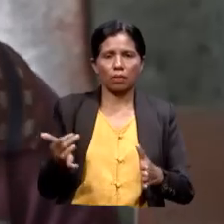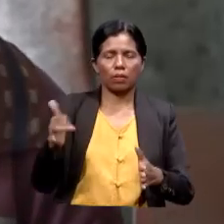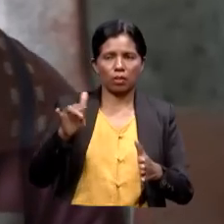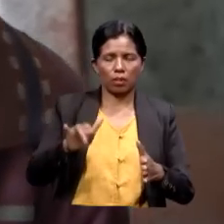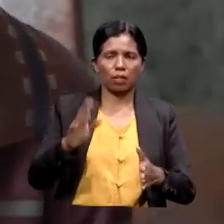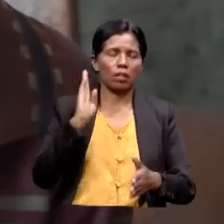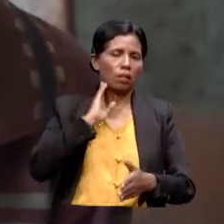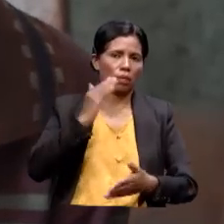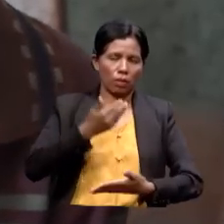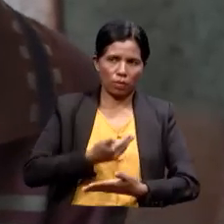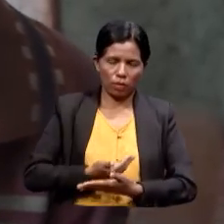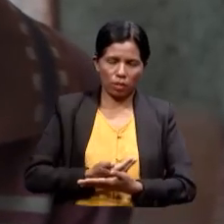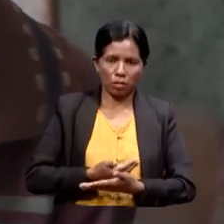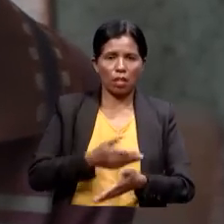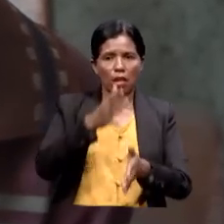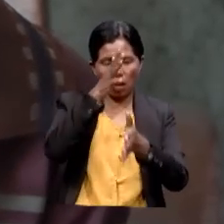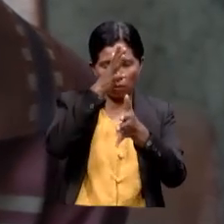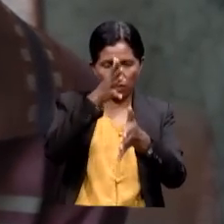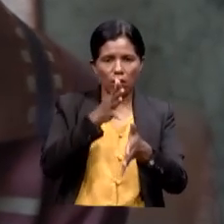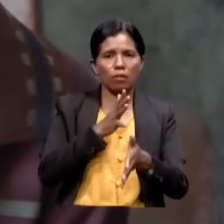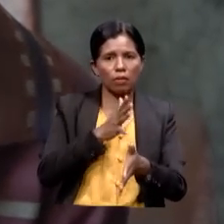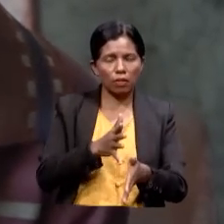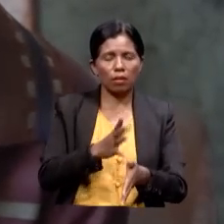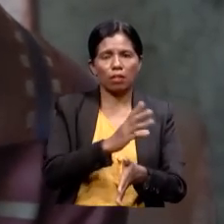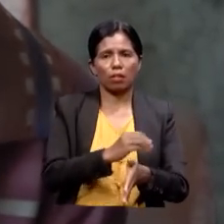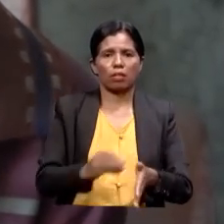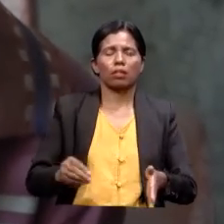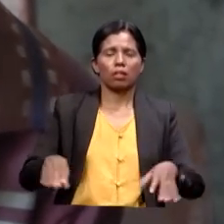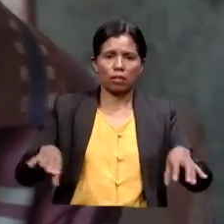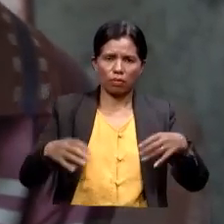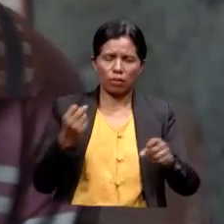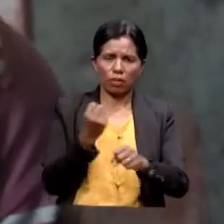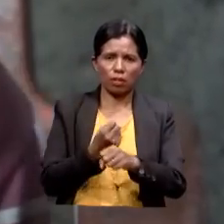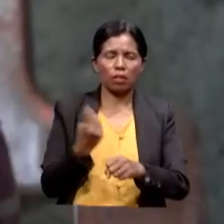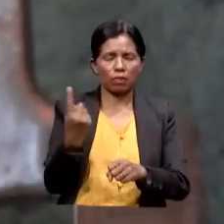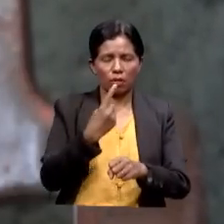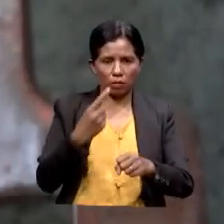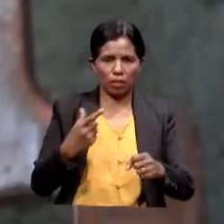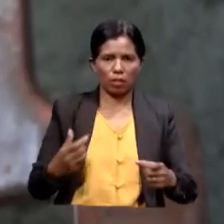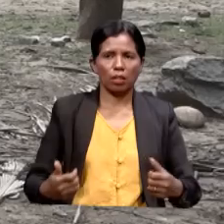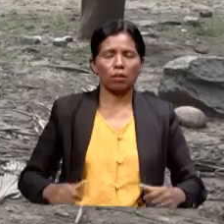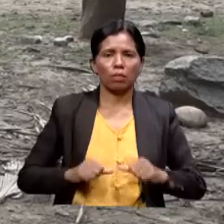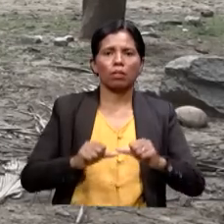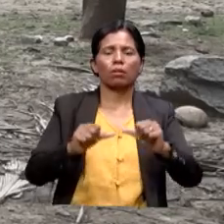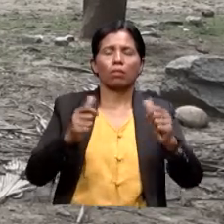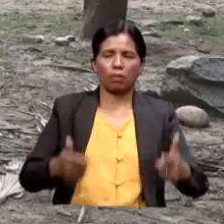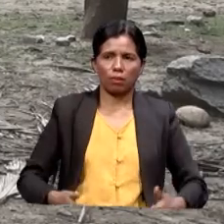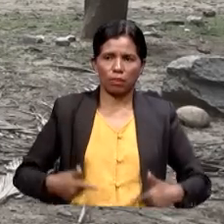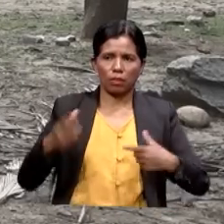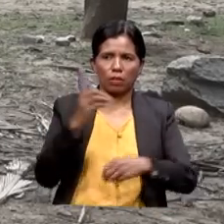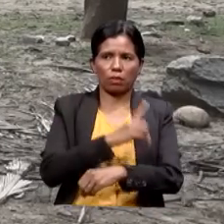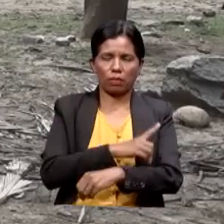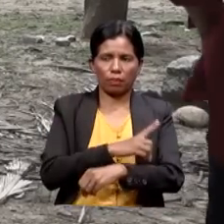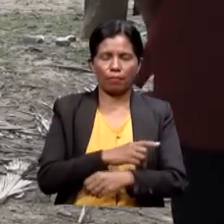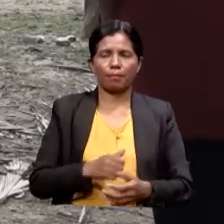uan. Avo Benjamin, avo Berta, esforço na fati ho di luta ba Morris lor loron.